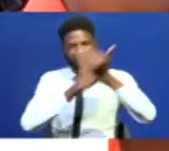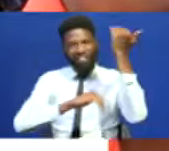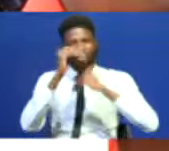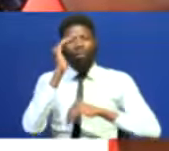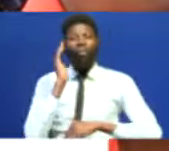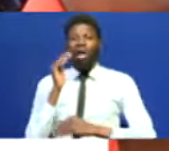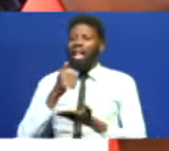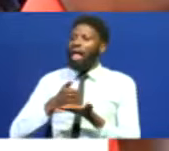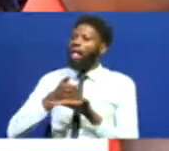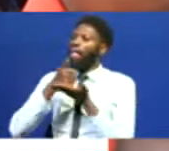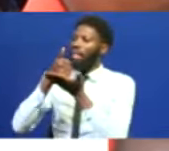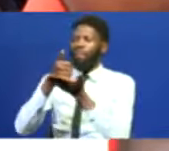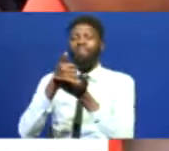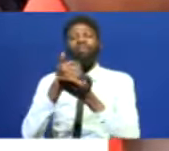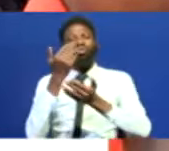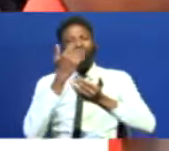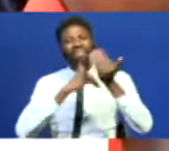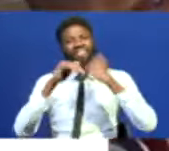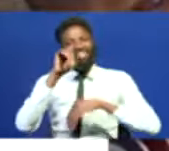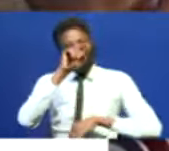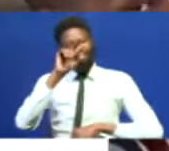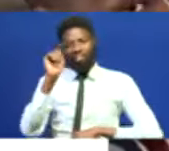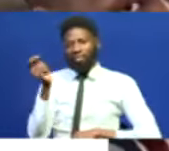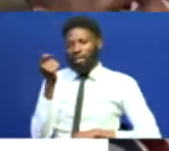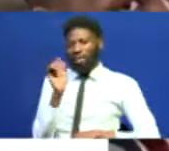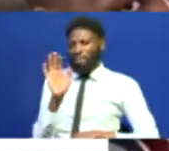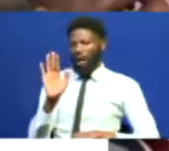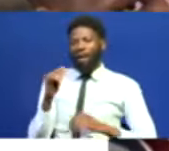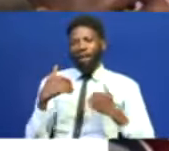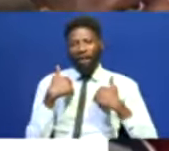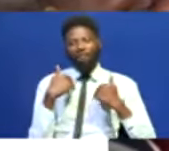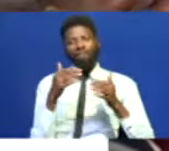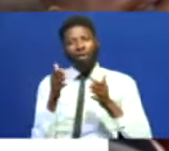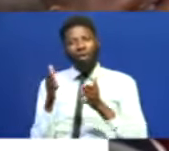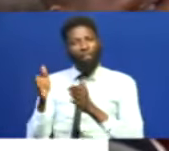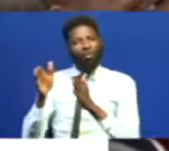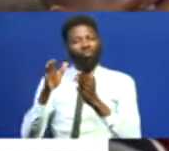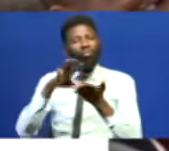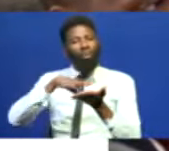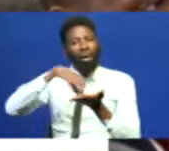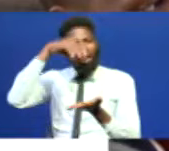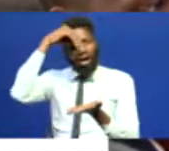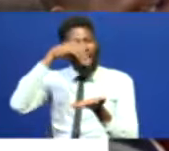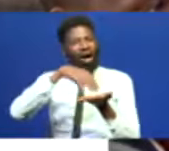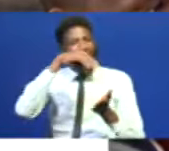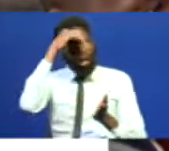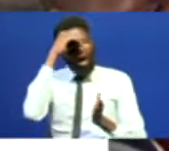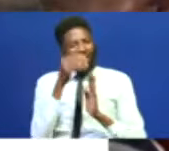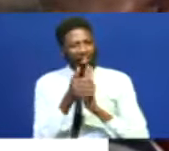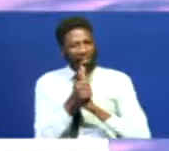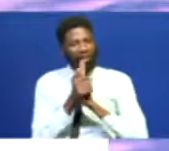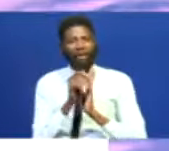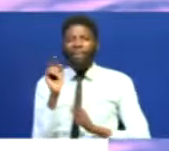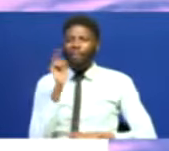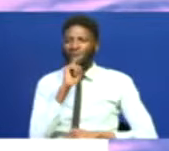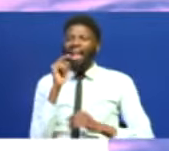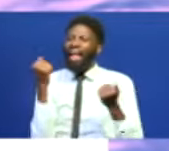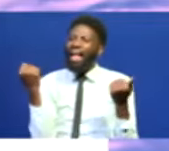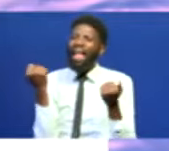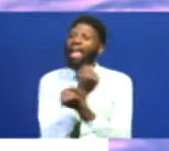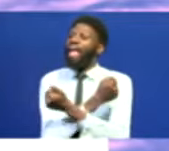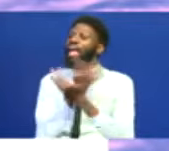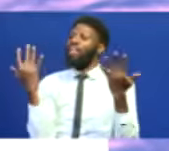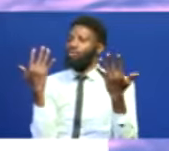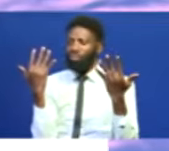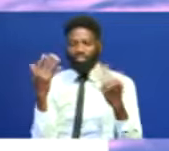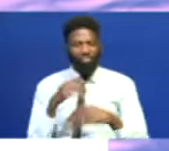vya umma na kuwapa Wakenya fursa ya kupata mafunzo ya kitaalam mahali popote walipo.